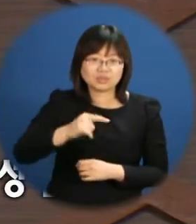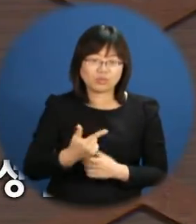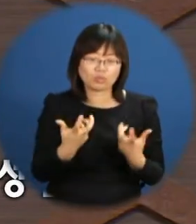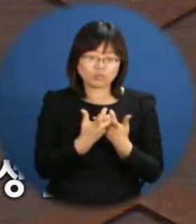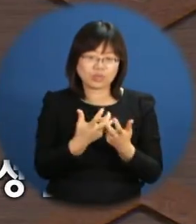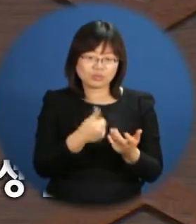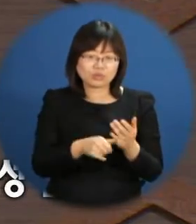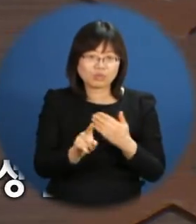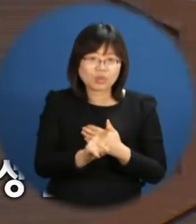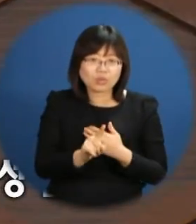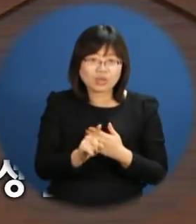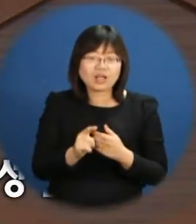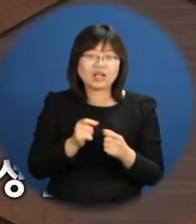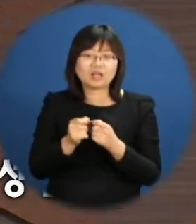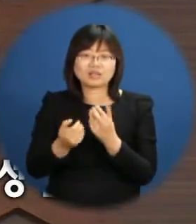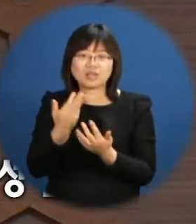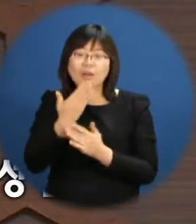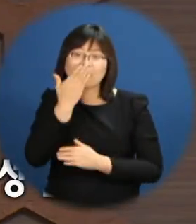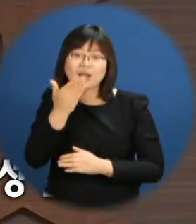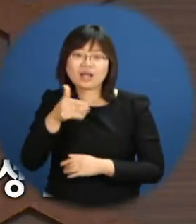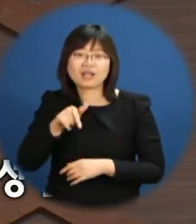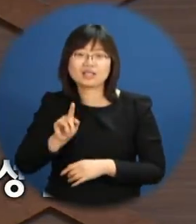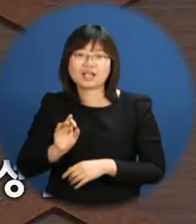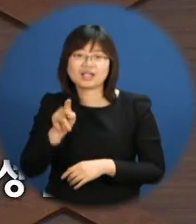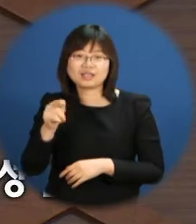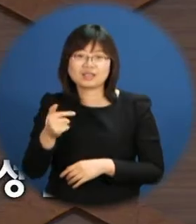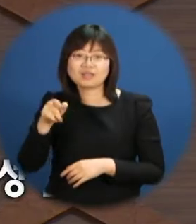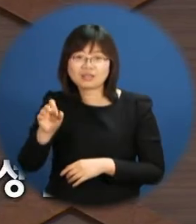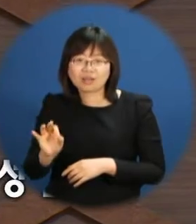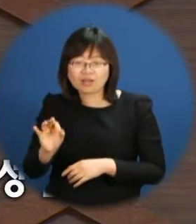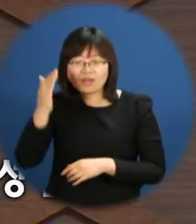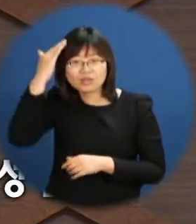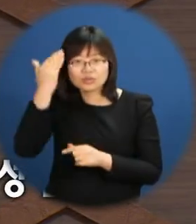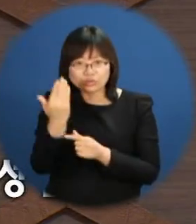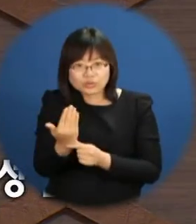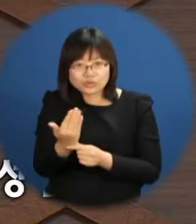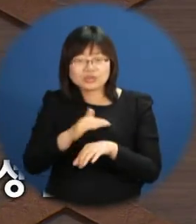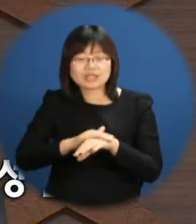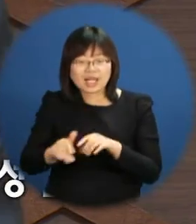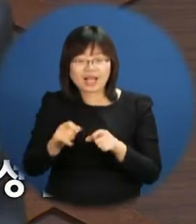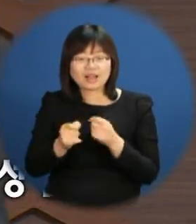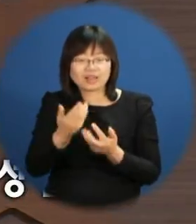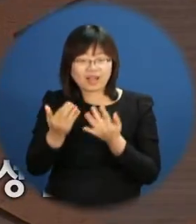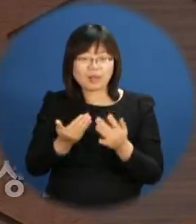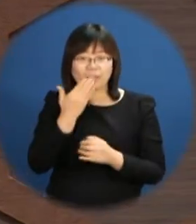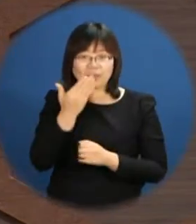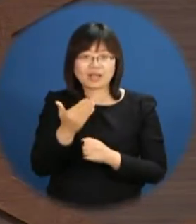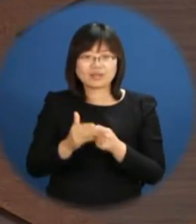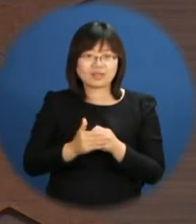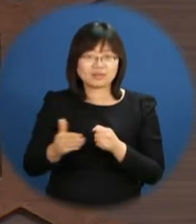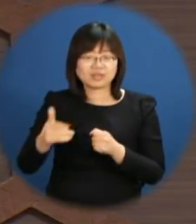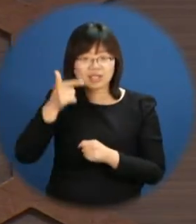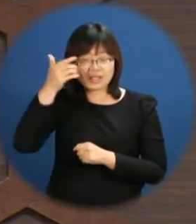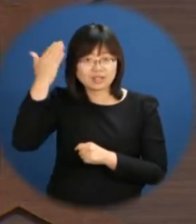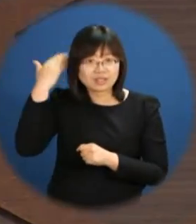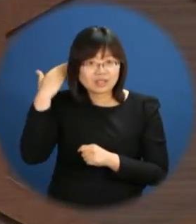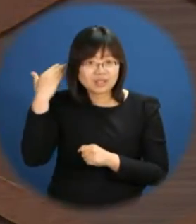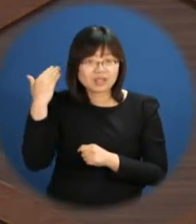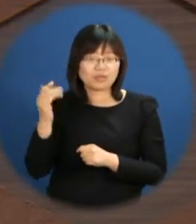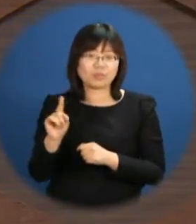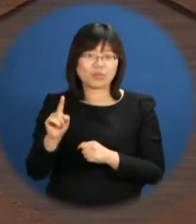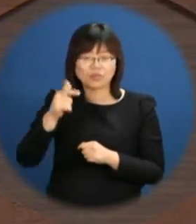뭡니까 가연성 물질인 요 와일드 서 솥 그런거 잘 타는 거 그래서 이제 옛날